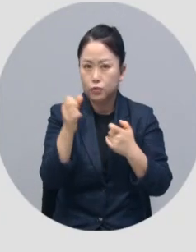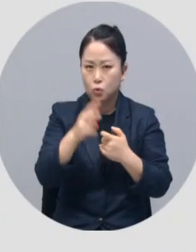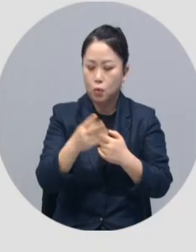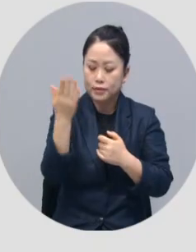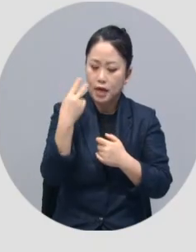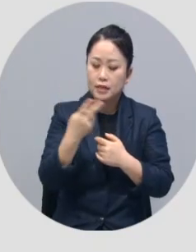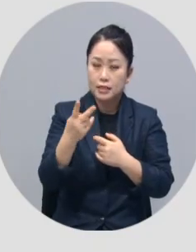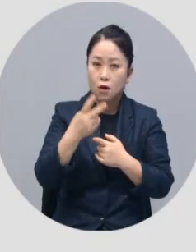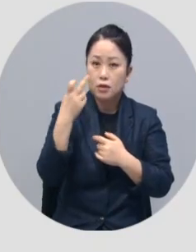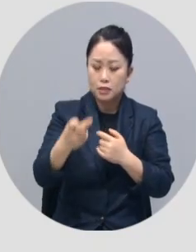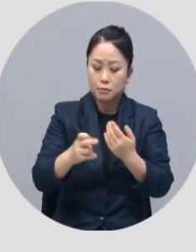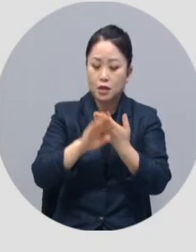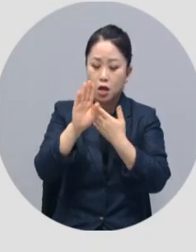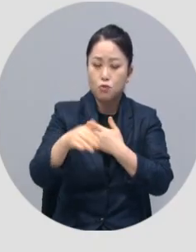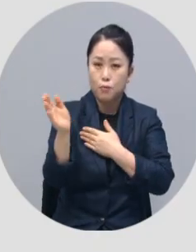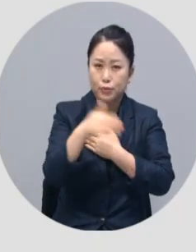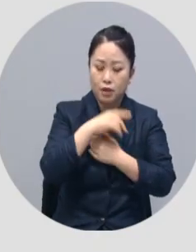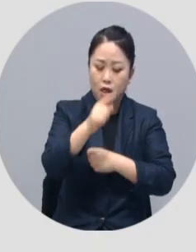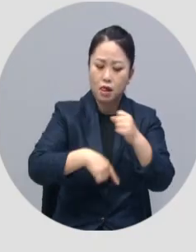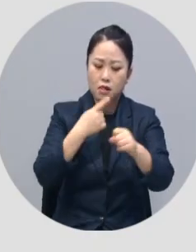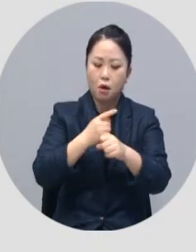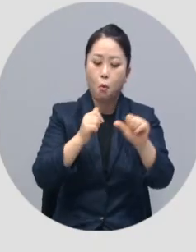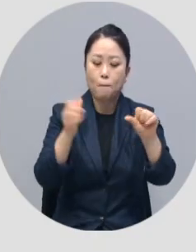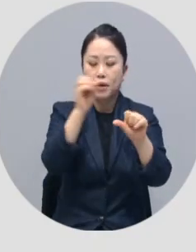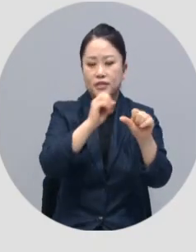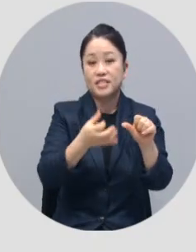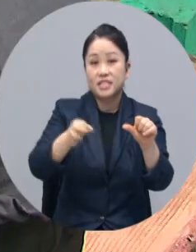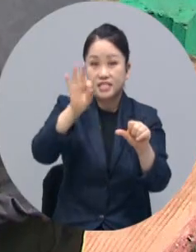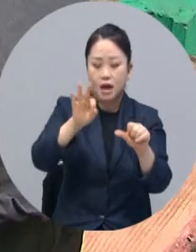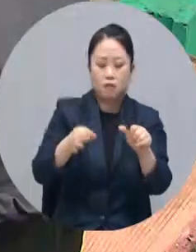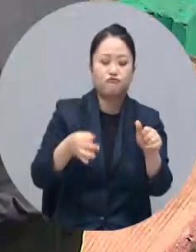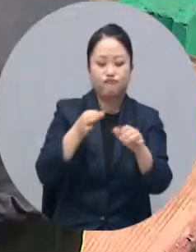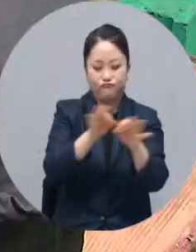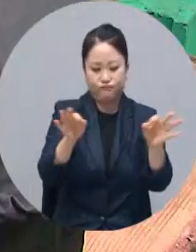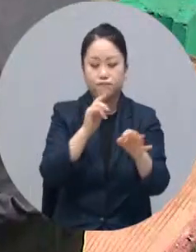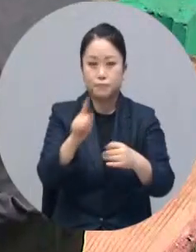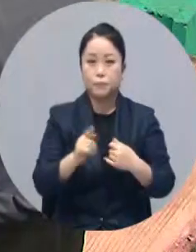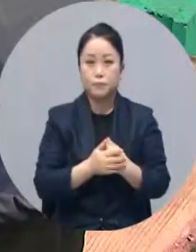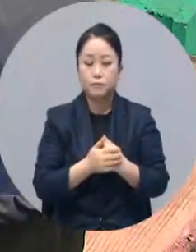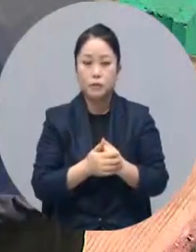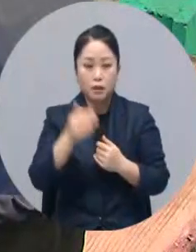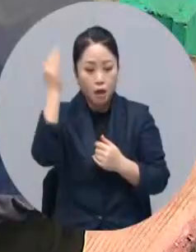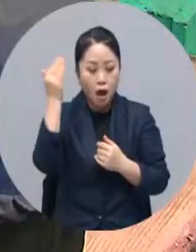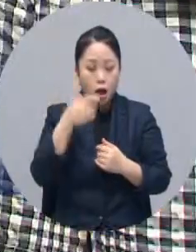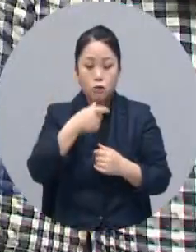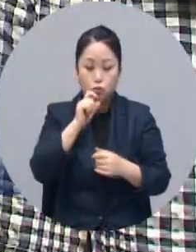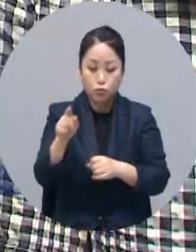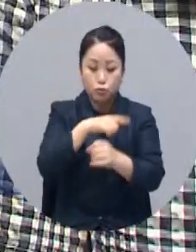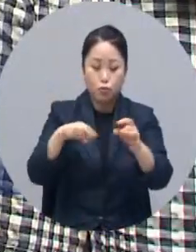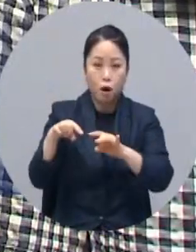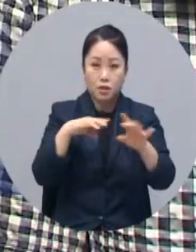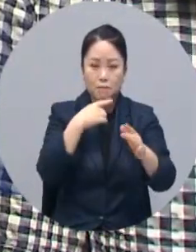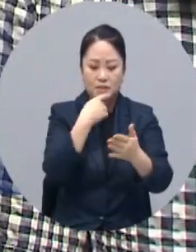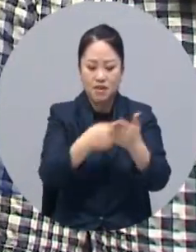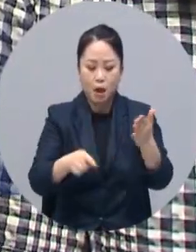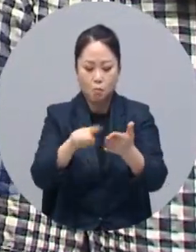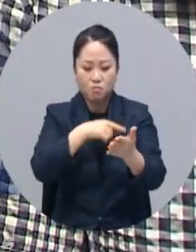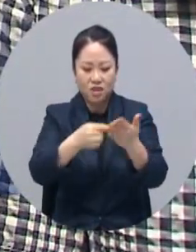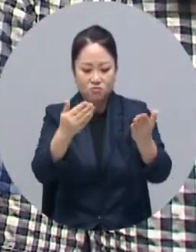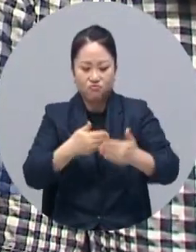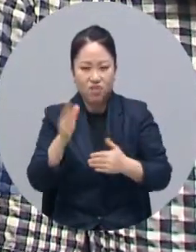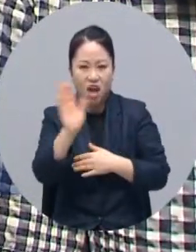이후부터 연 5% 지연 이자를 지급하라고 판결했습니다 한선이이 피해 보상을 안 주기 위해서